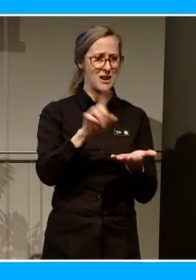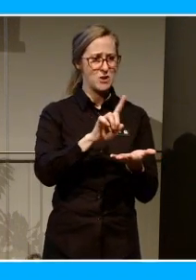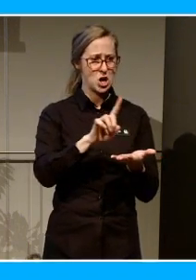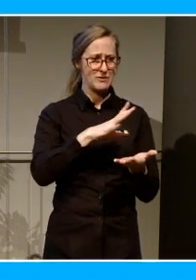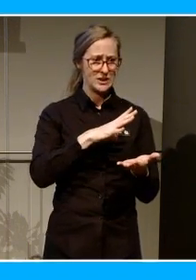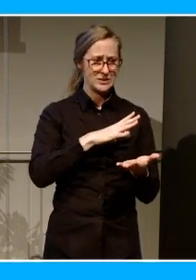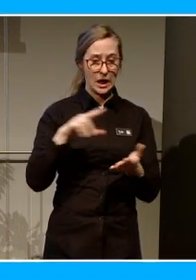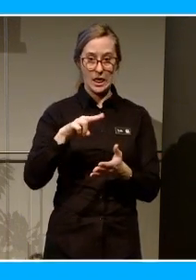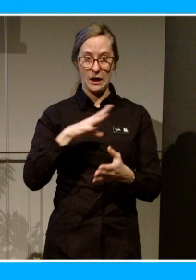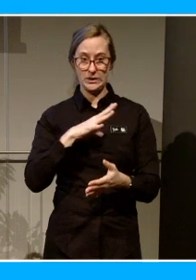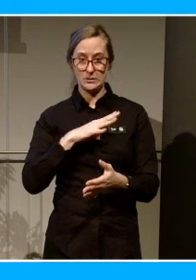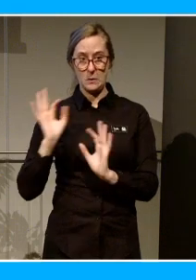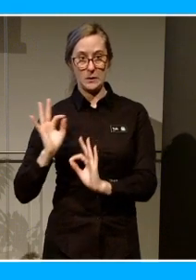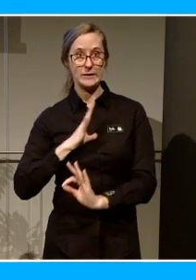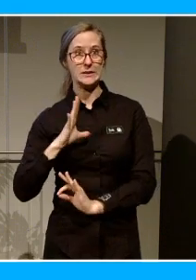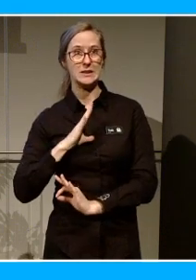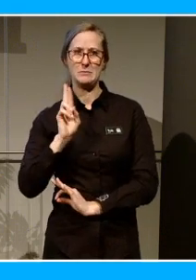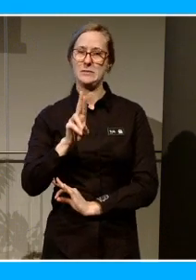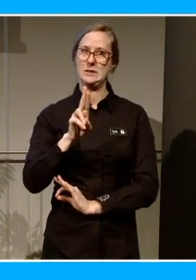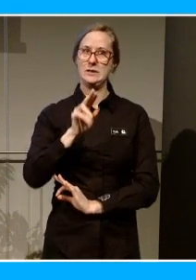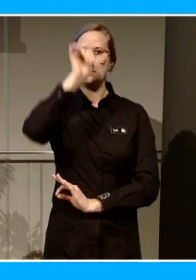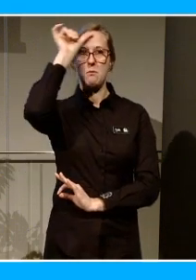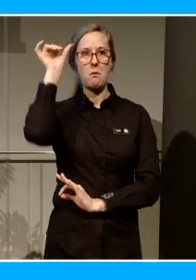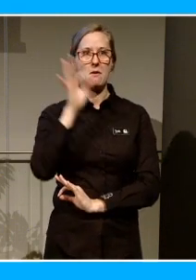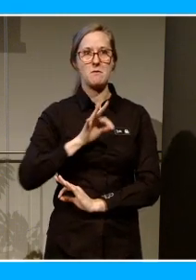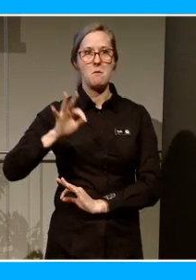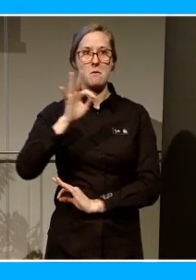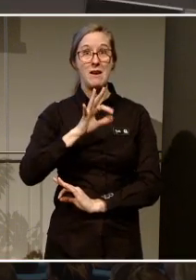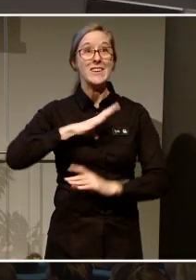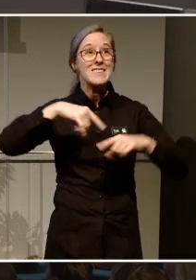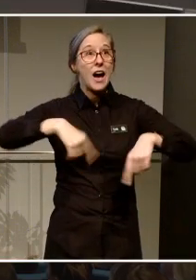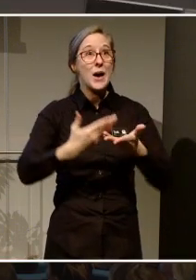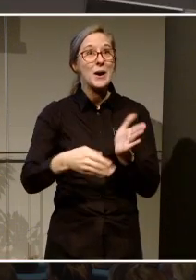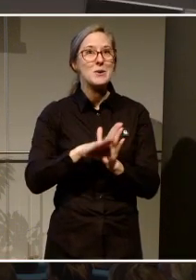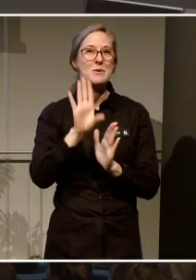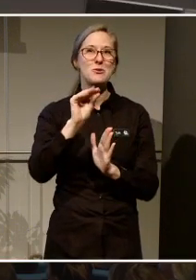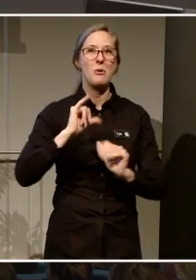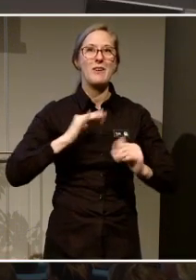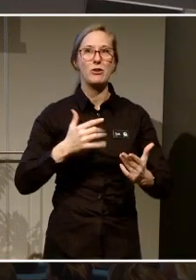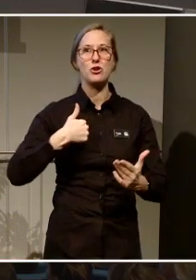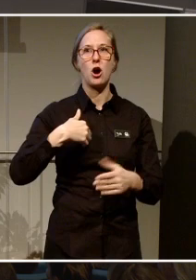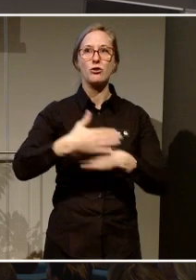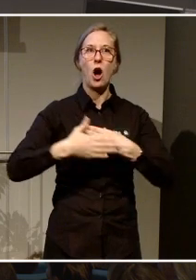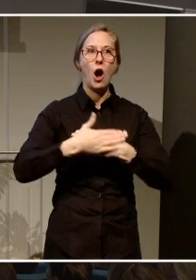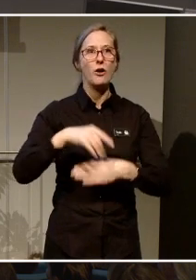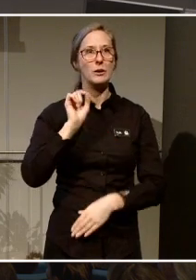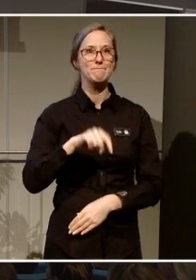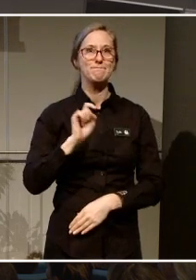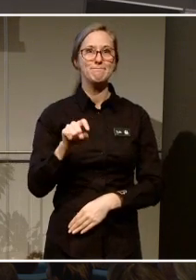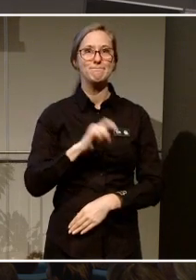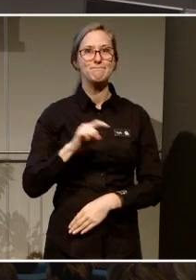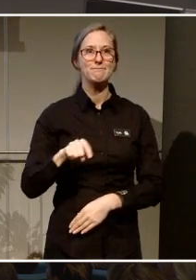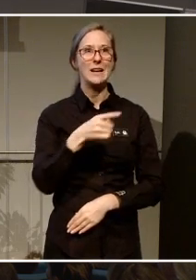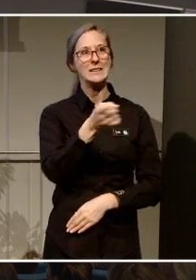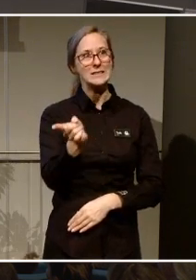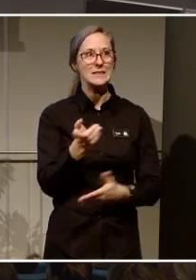När finns det? Hur finns det? Finns det här inne? Ja, det är självklart. Jag klickar på datorn och ni sitter här och pillar med helt andra, förbereder